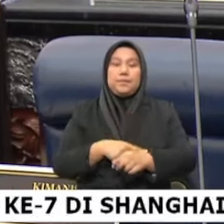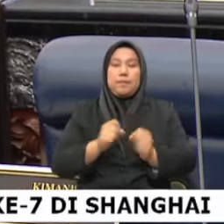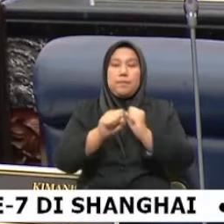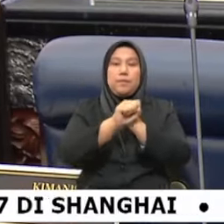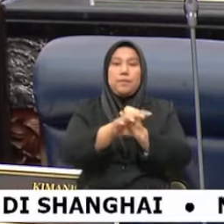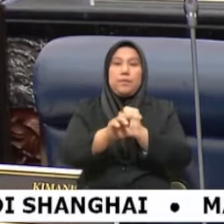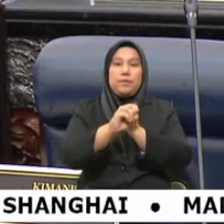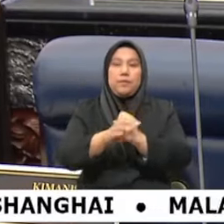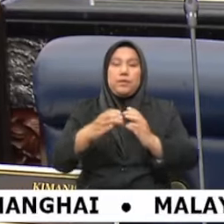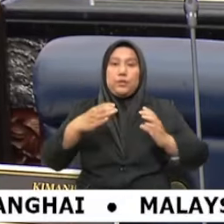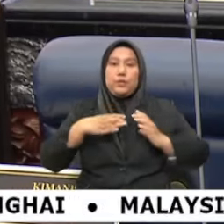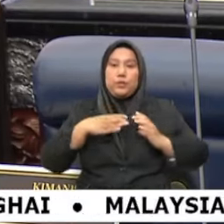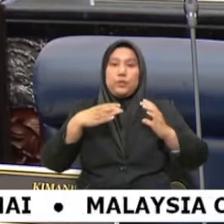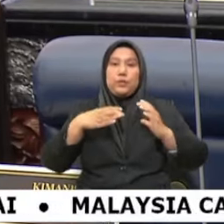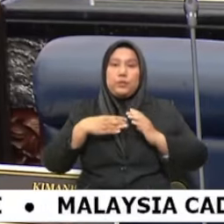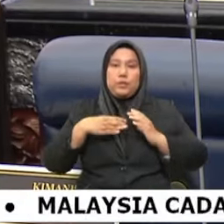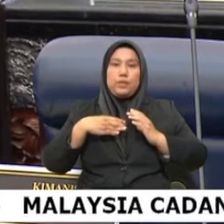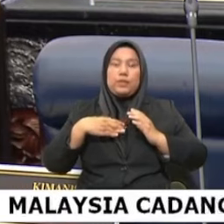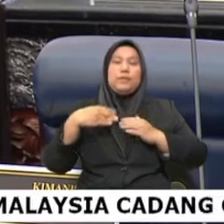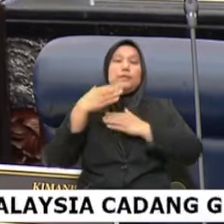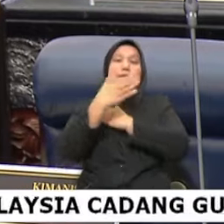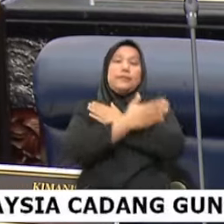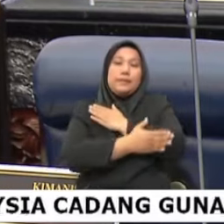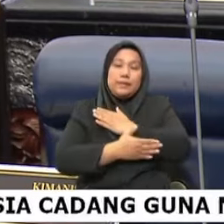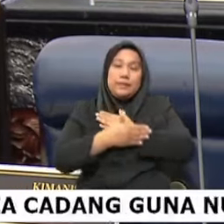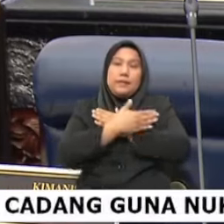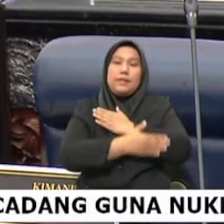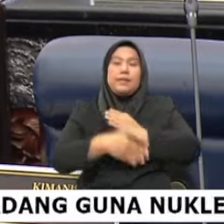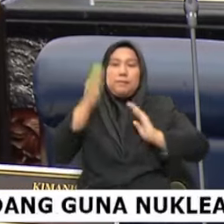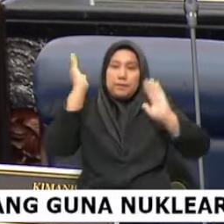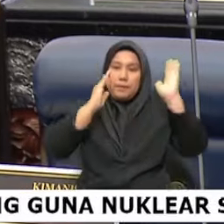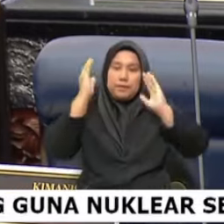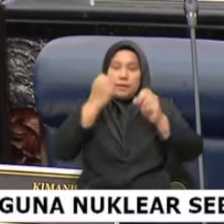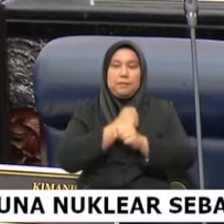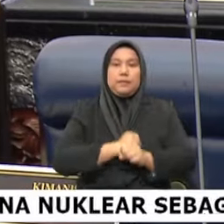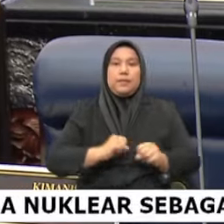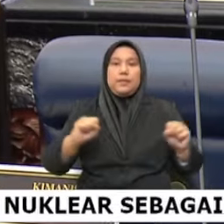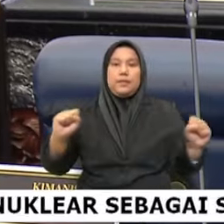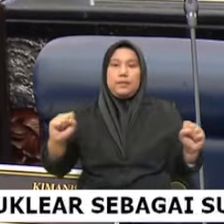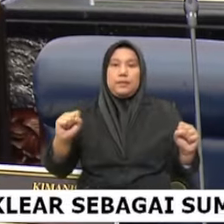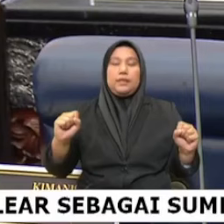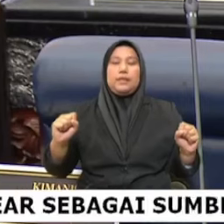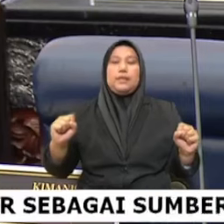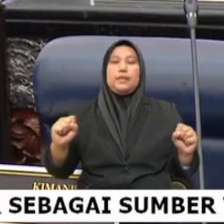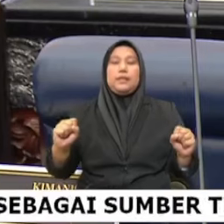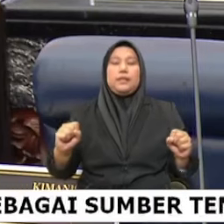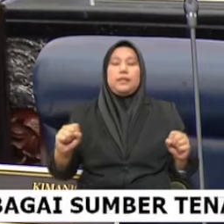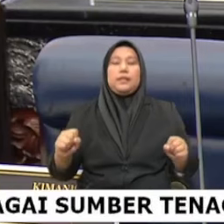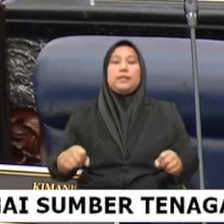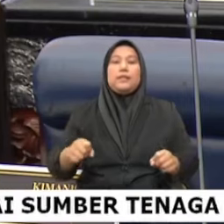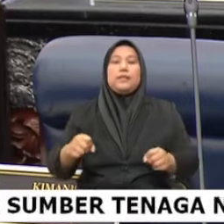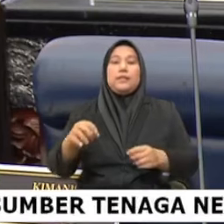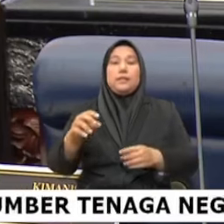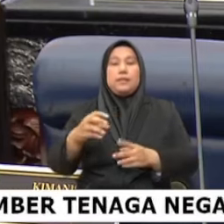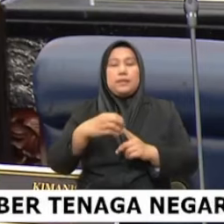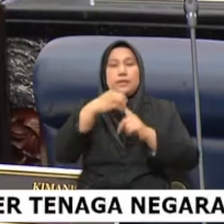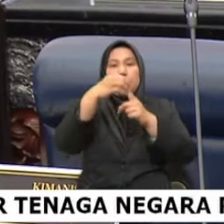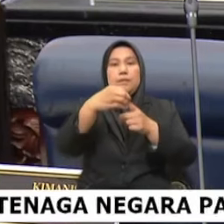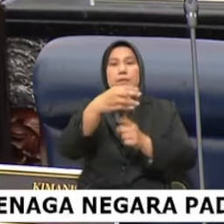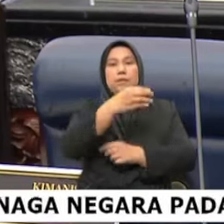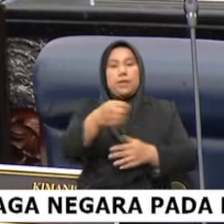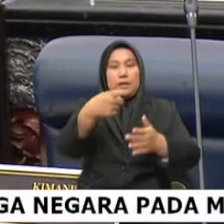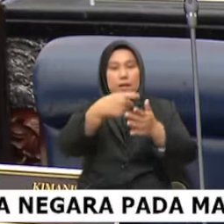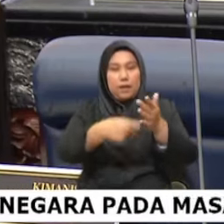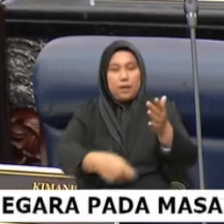mempromosikan cuti-cuti di negara kita dengan menyediakan beberapa package yang cukup istimewa dengan harga berpatutan,